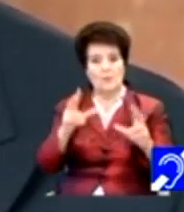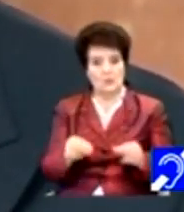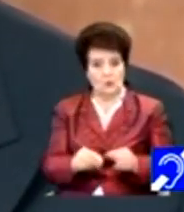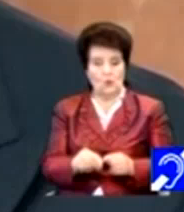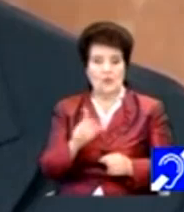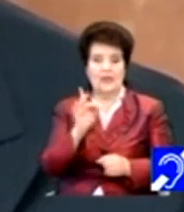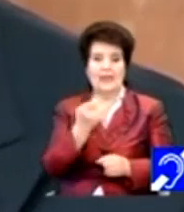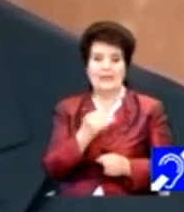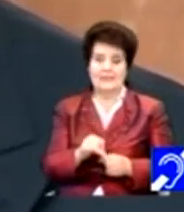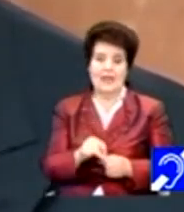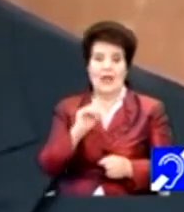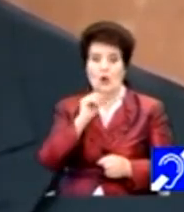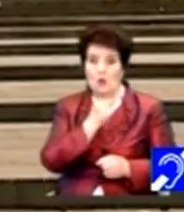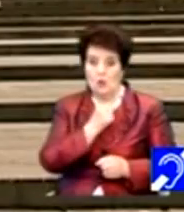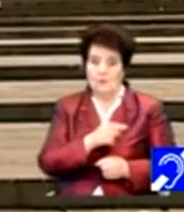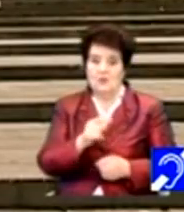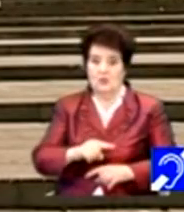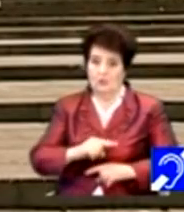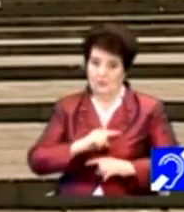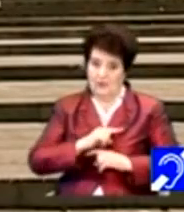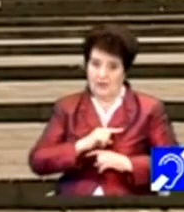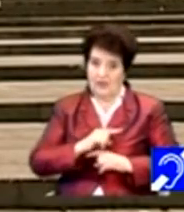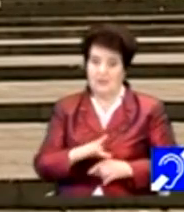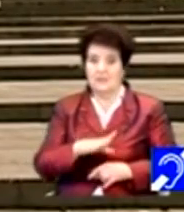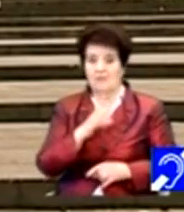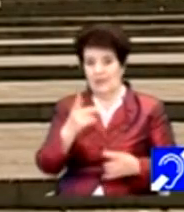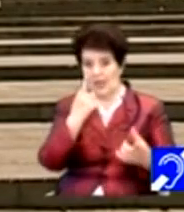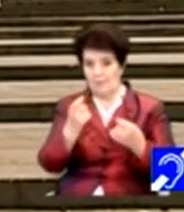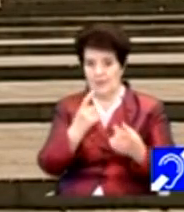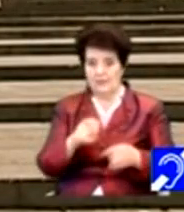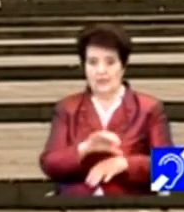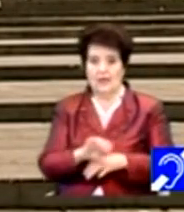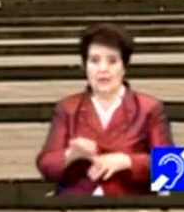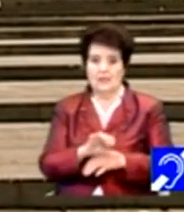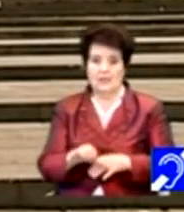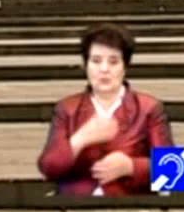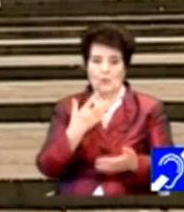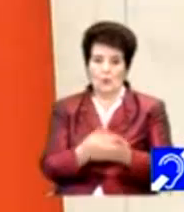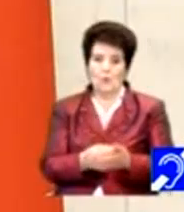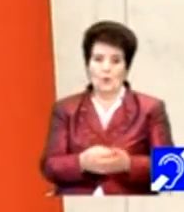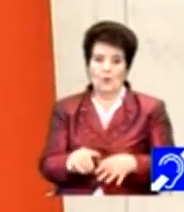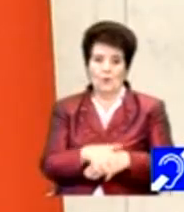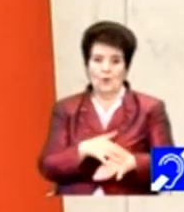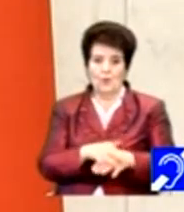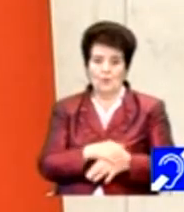redresare a crizei economice ca, într-un final, să curgă și amenințări la adresa propriului